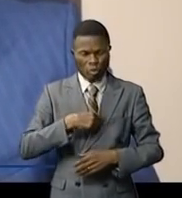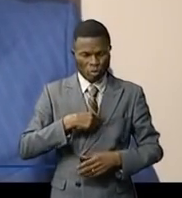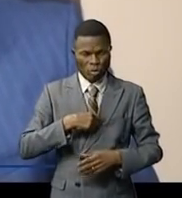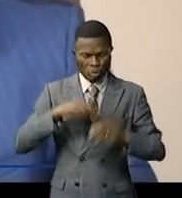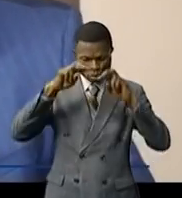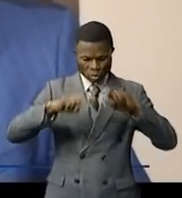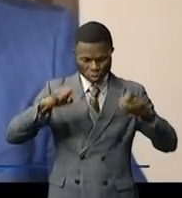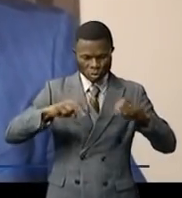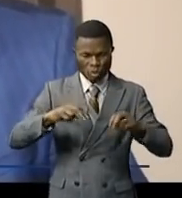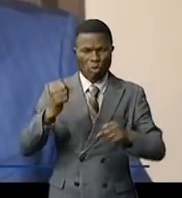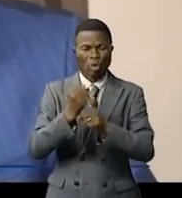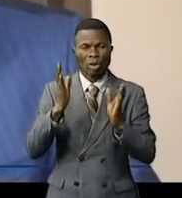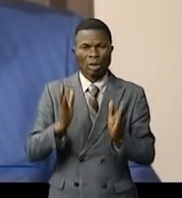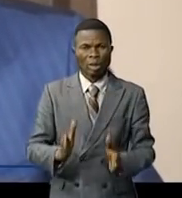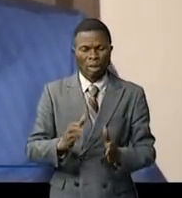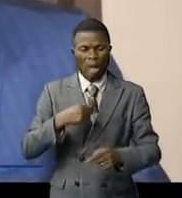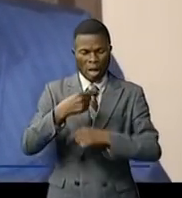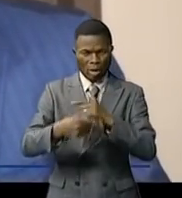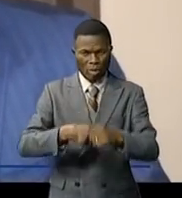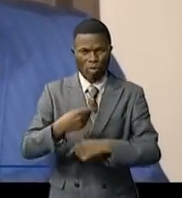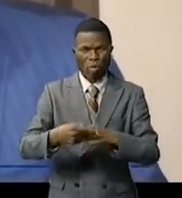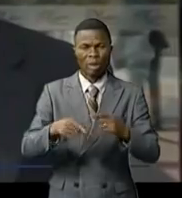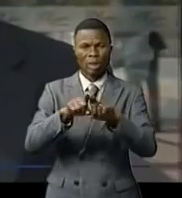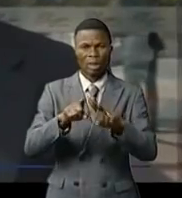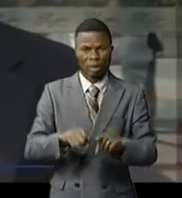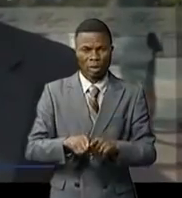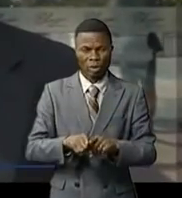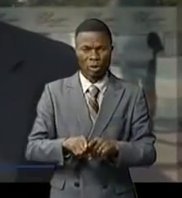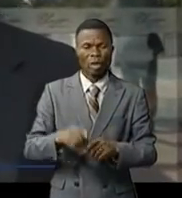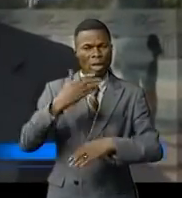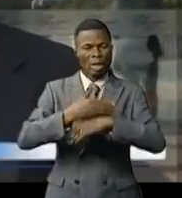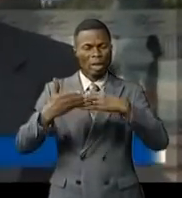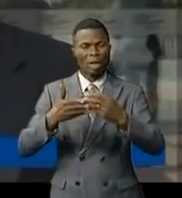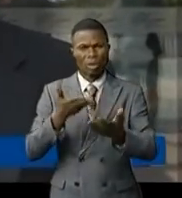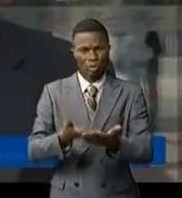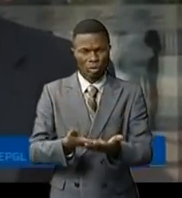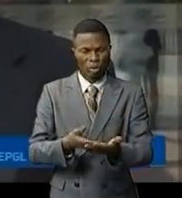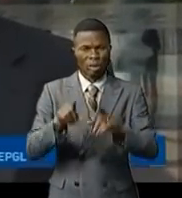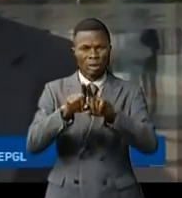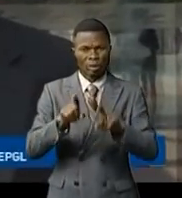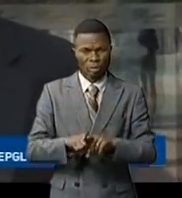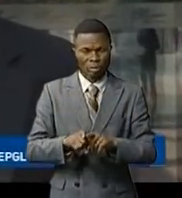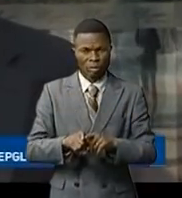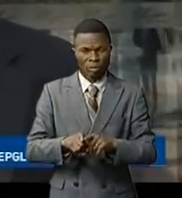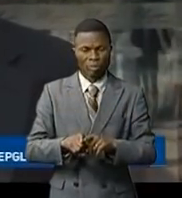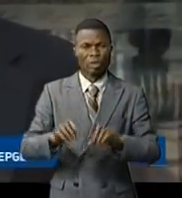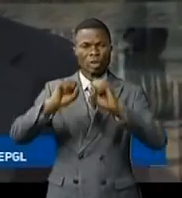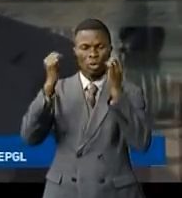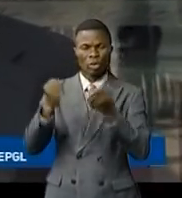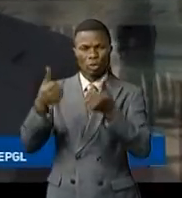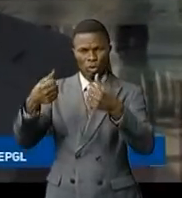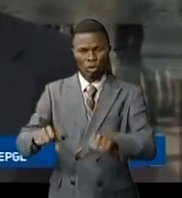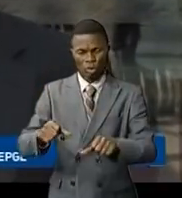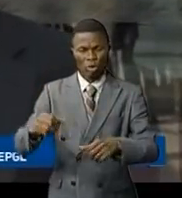un opérateur et qui va procéder à cette réhabilitation. et la Sinalc va rester le